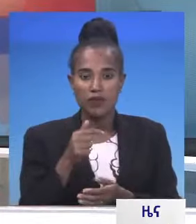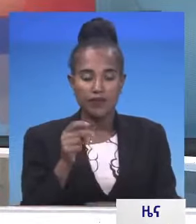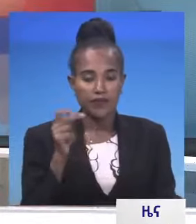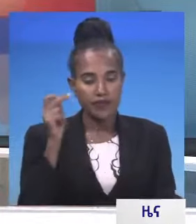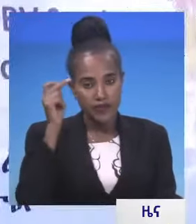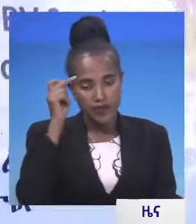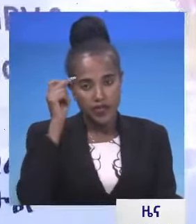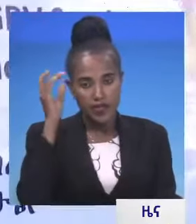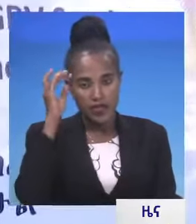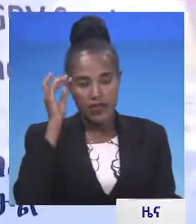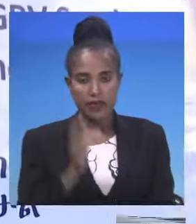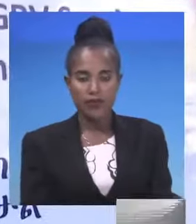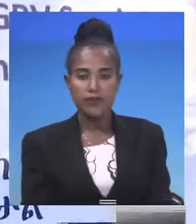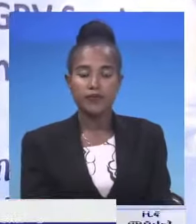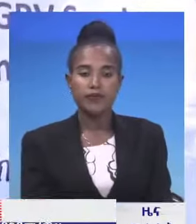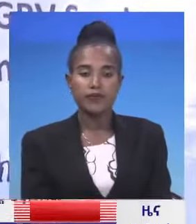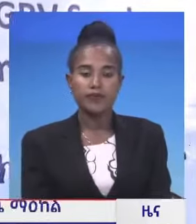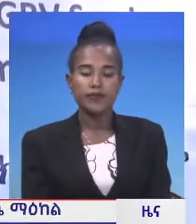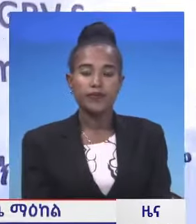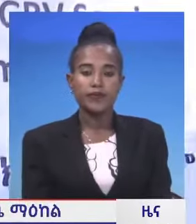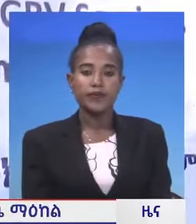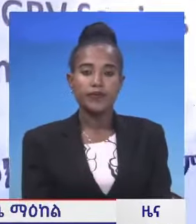ካሳ